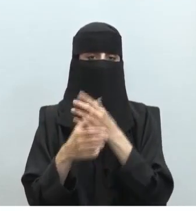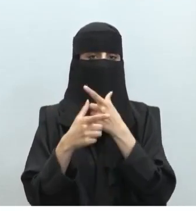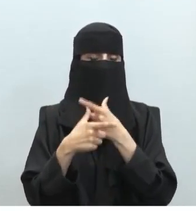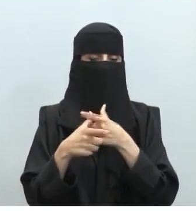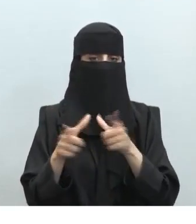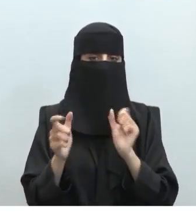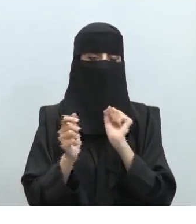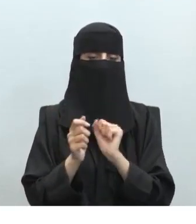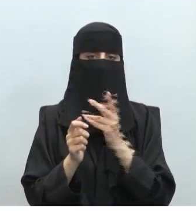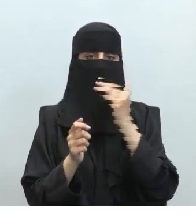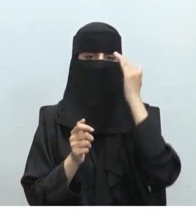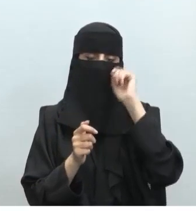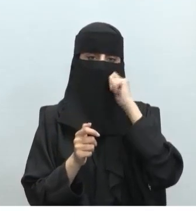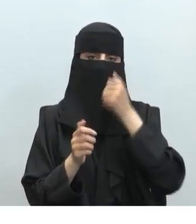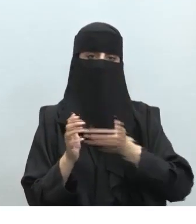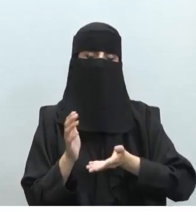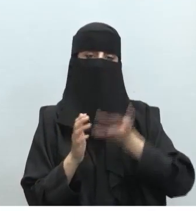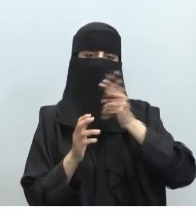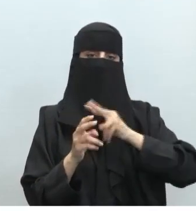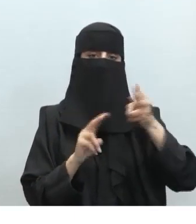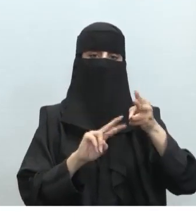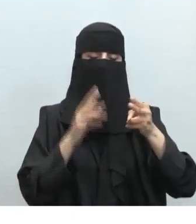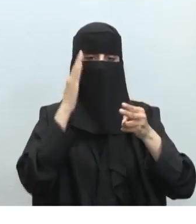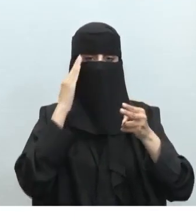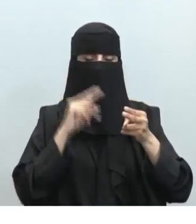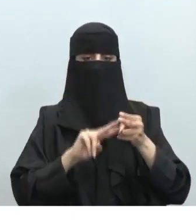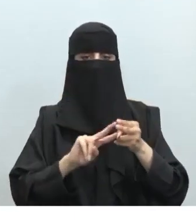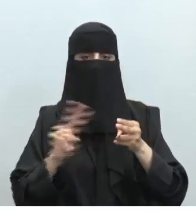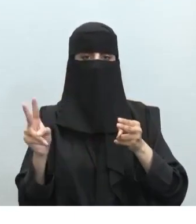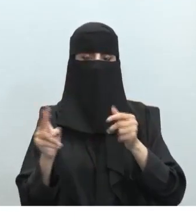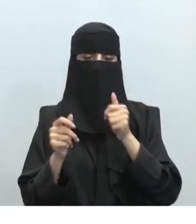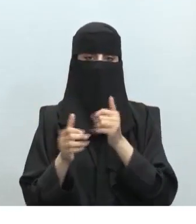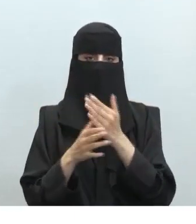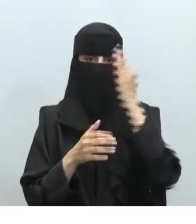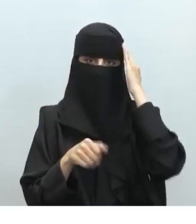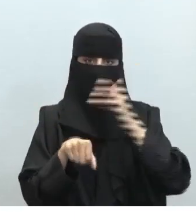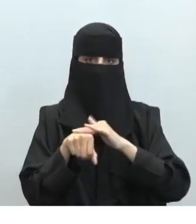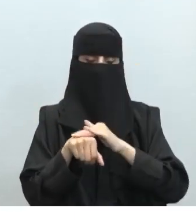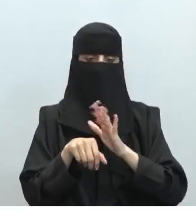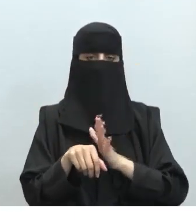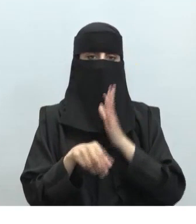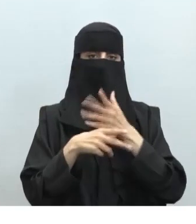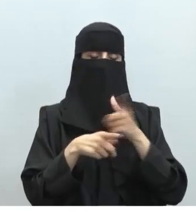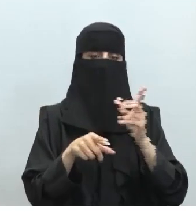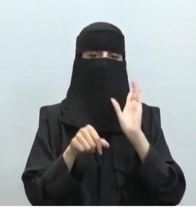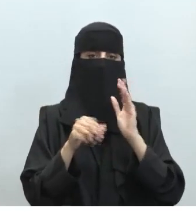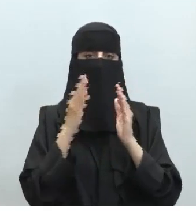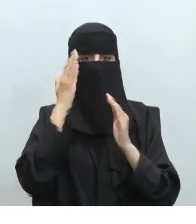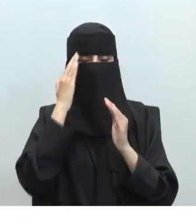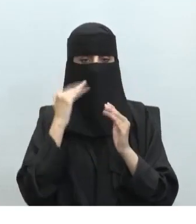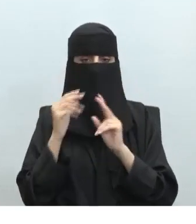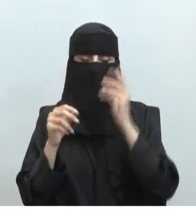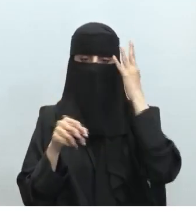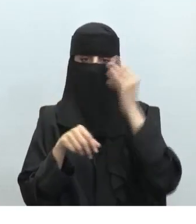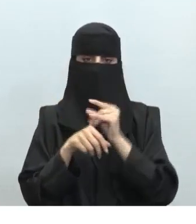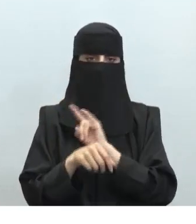متاثره بالجنس جنس الذكر يختلف عن جنس الانثى لذلك نشاهد هذا الصلع سائد في الذكور ومتنحي في الاناث